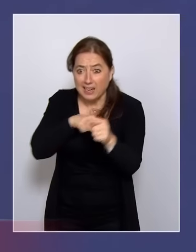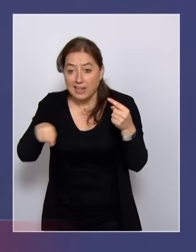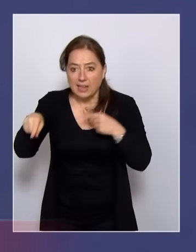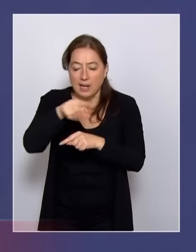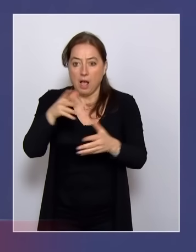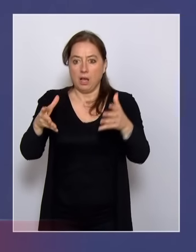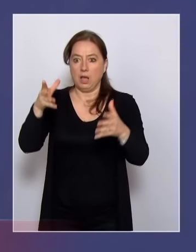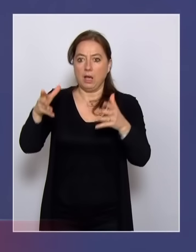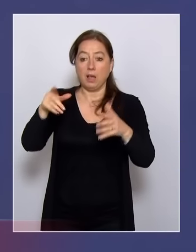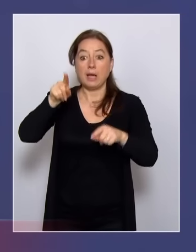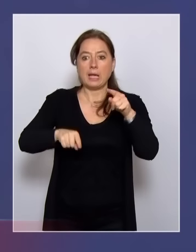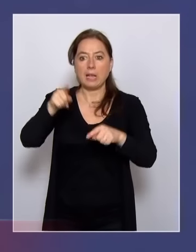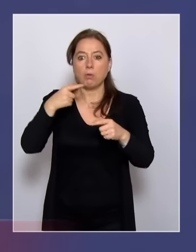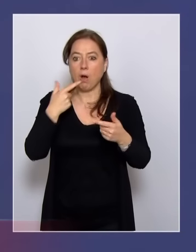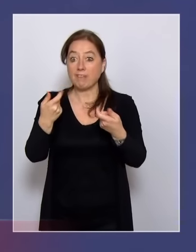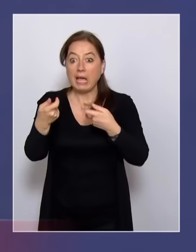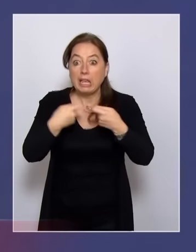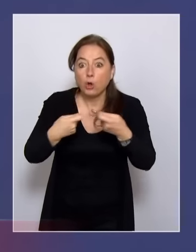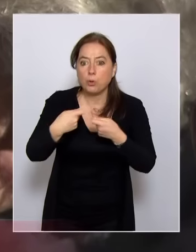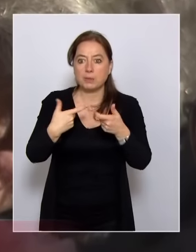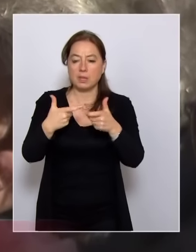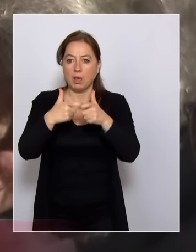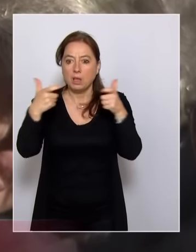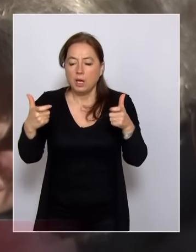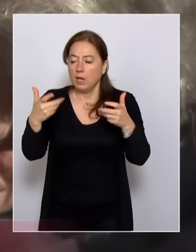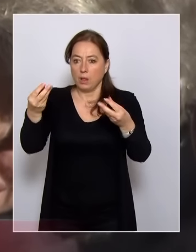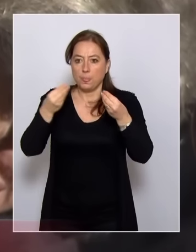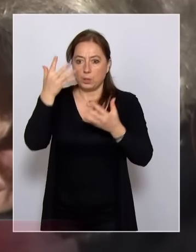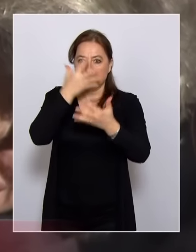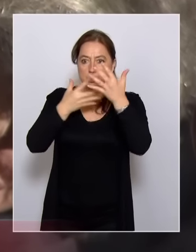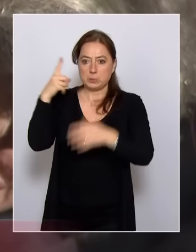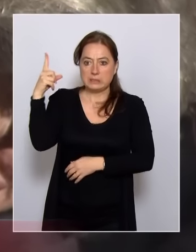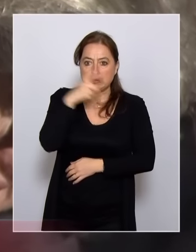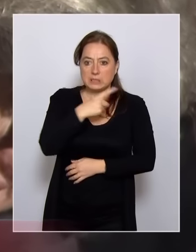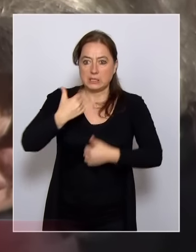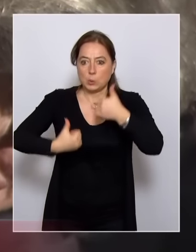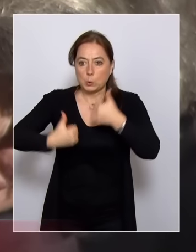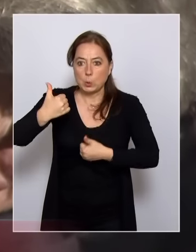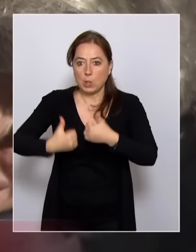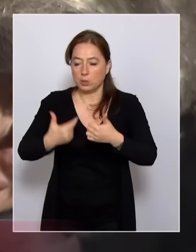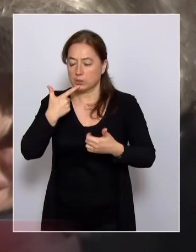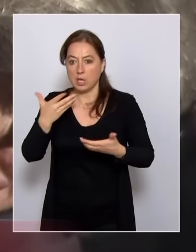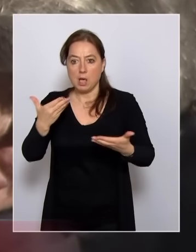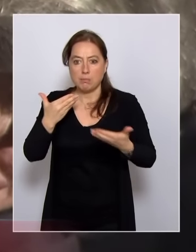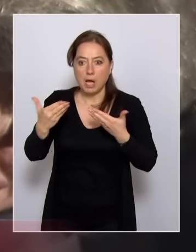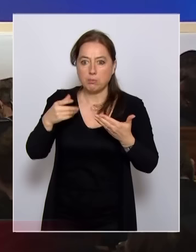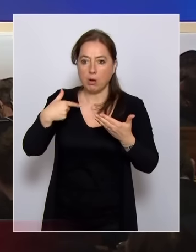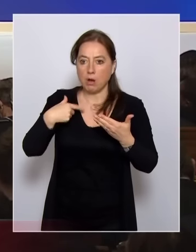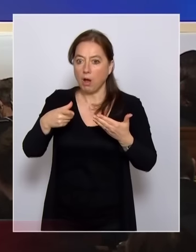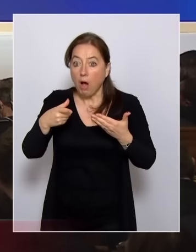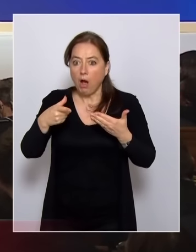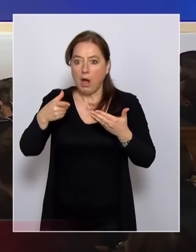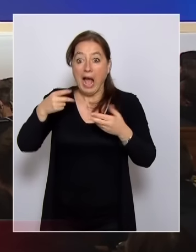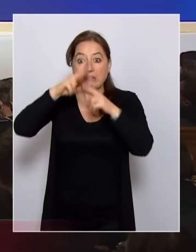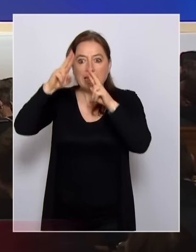les acteurs économiques de se projeter dans le temps long et créant des désavantages compétitifs pour nos acteurs par rapport à leurs compétiteurs